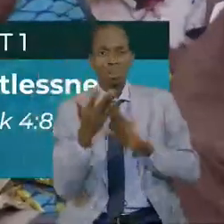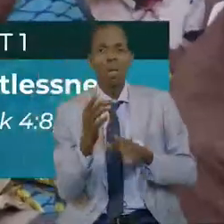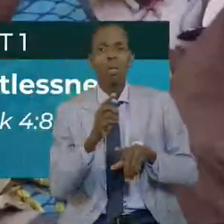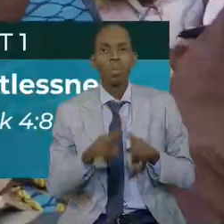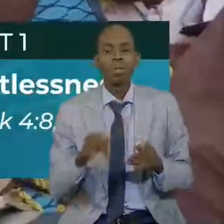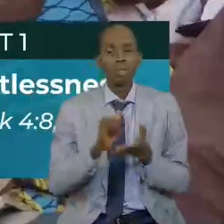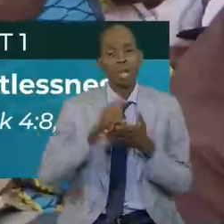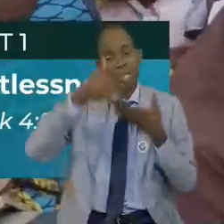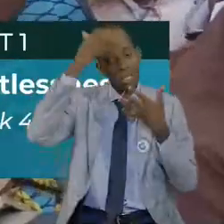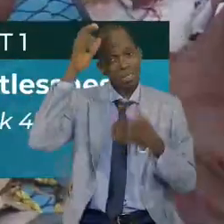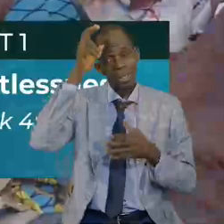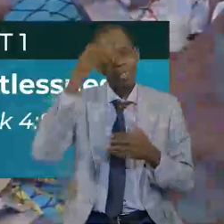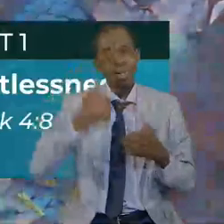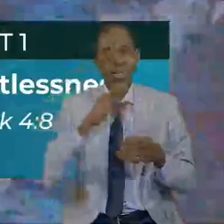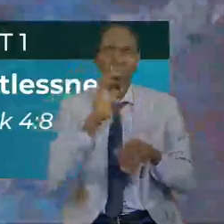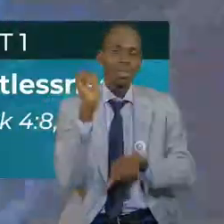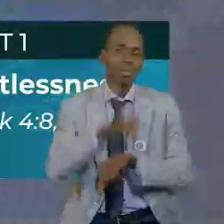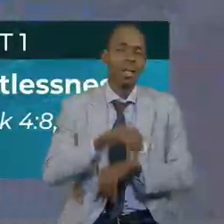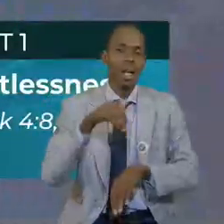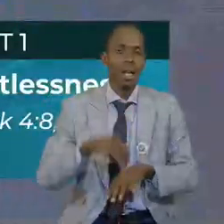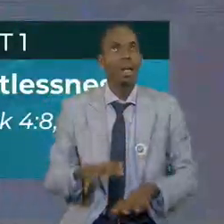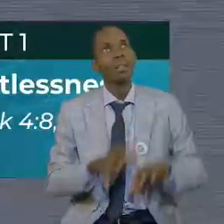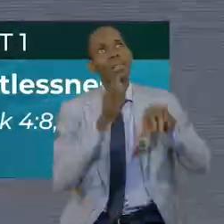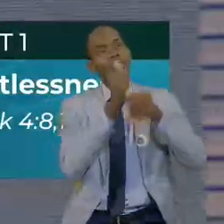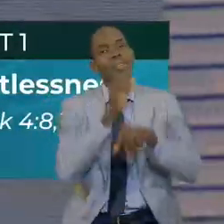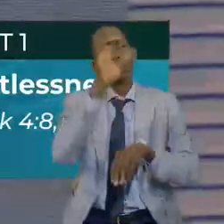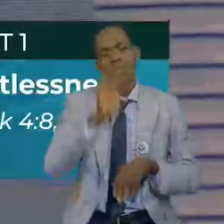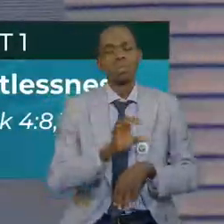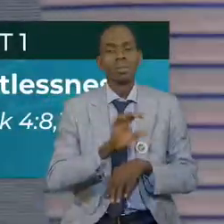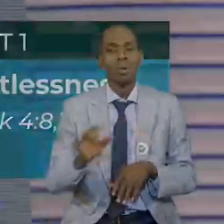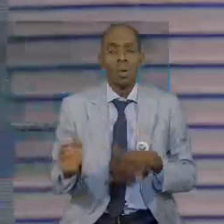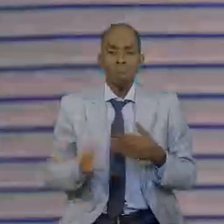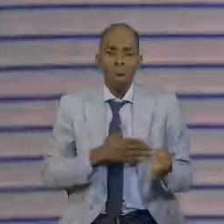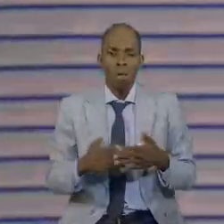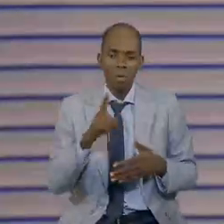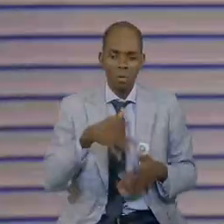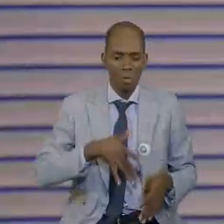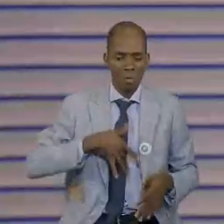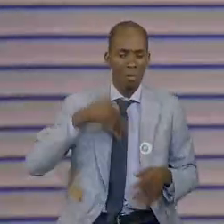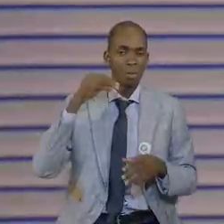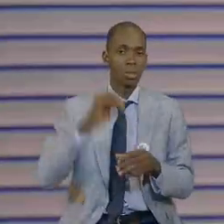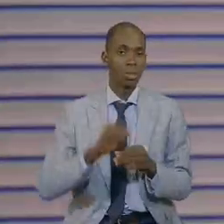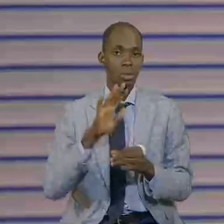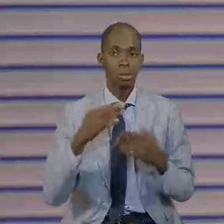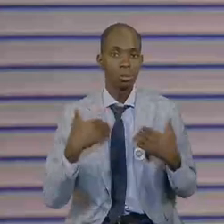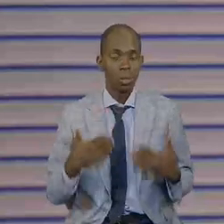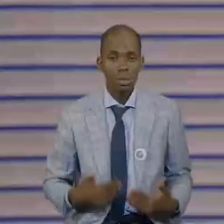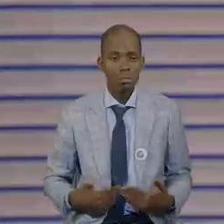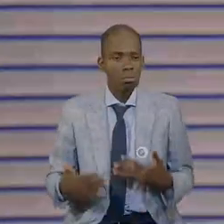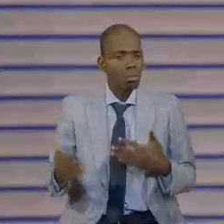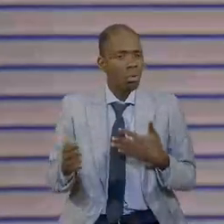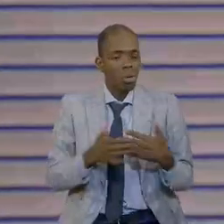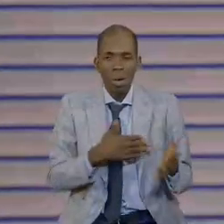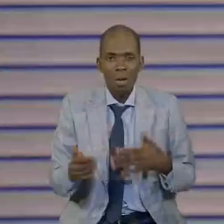il rugit comme un lion, mais il a été déjà vaincu au calvaire. You feel in your body. Quelque chose que tu ressens dans ton corps. Whatever